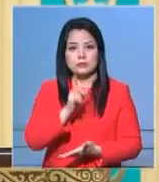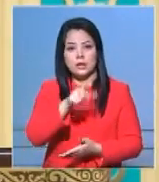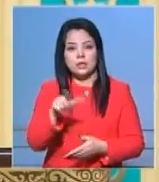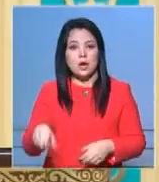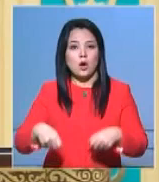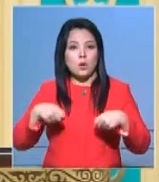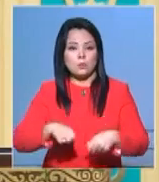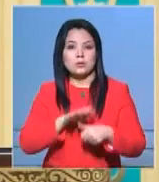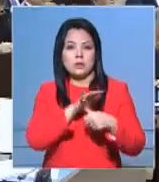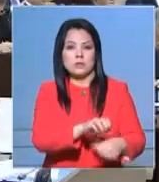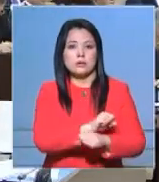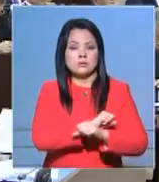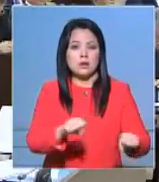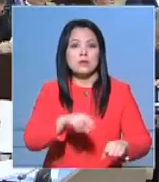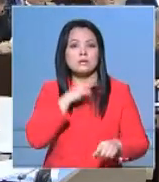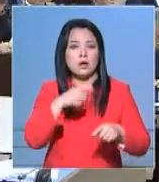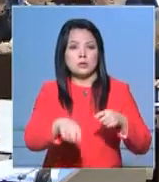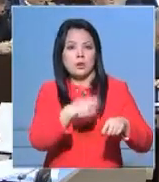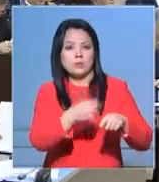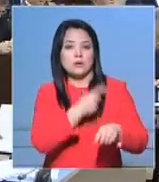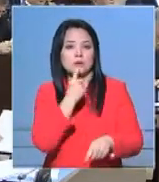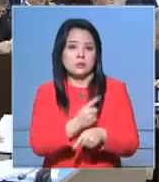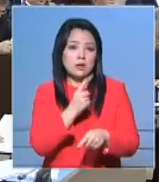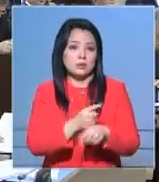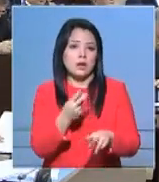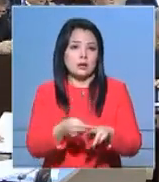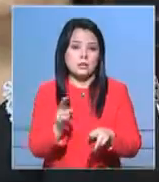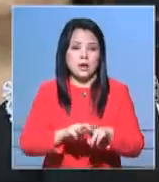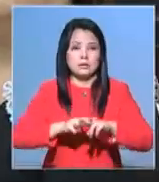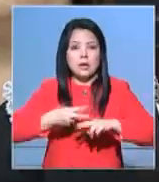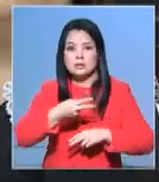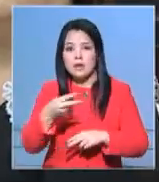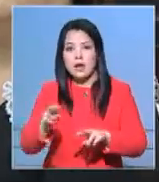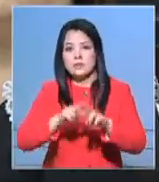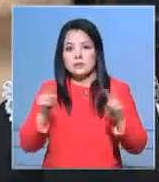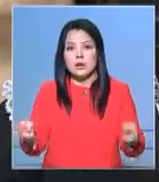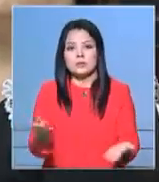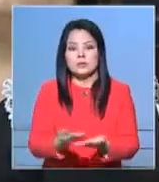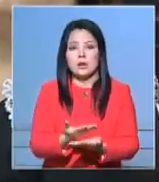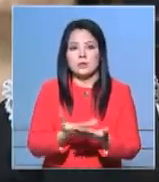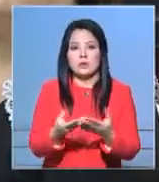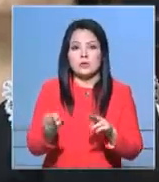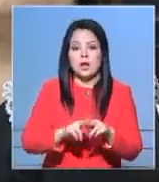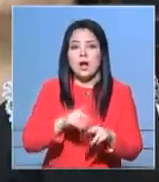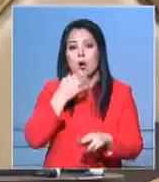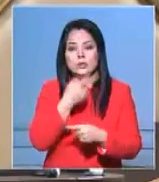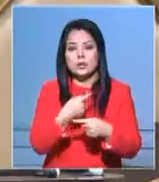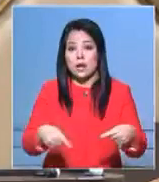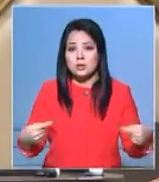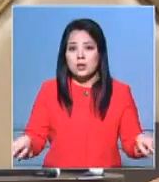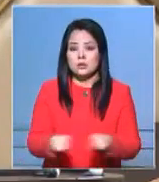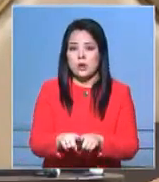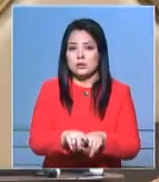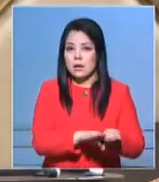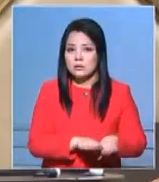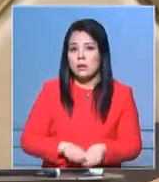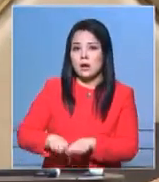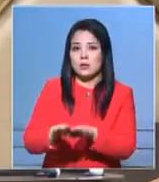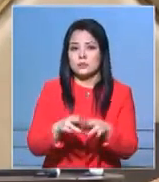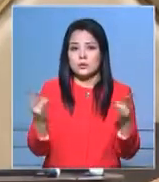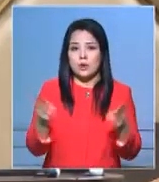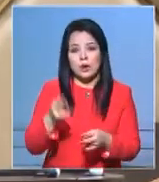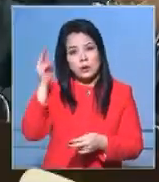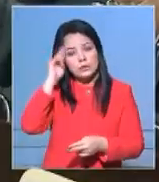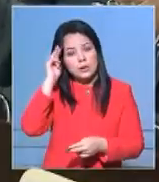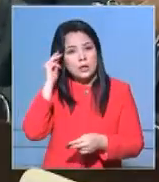құқықтарының тапталмауын қадағалау. Білім алуға тең қолжетімділік жасау үшін ұлттар арасында ынтымақтастық орнату. Енді осы қадам арқылы елдегі білім